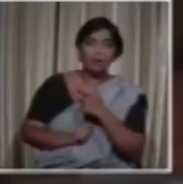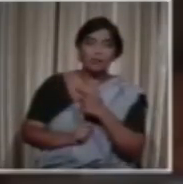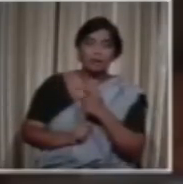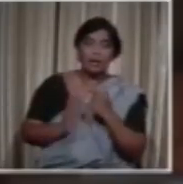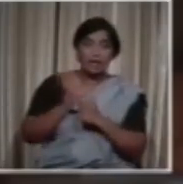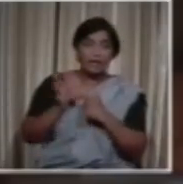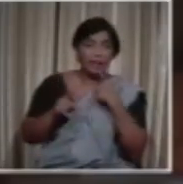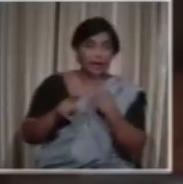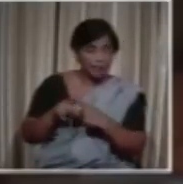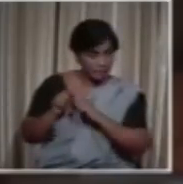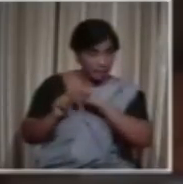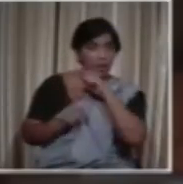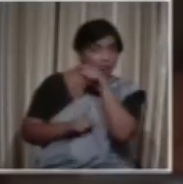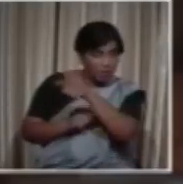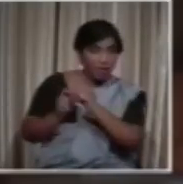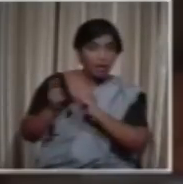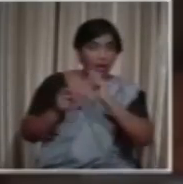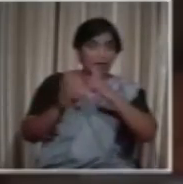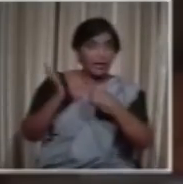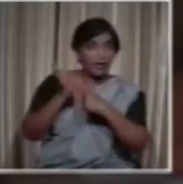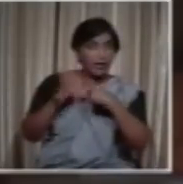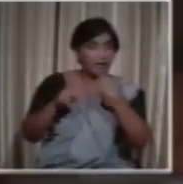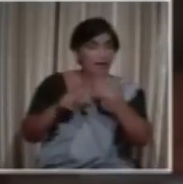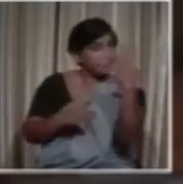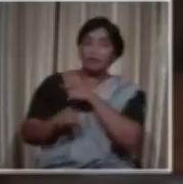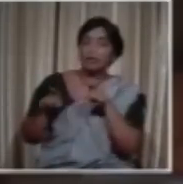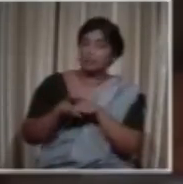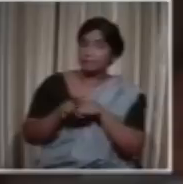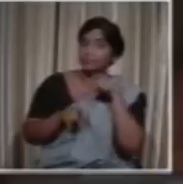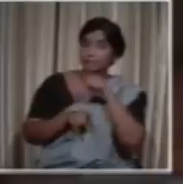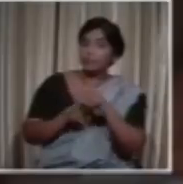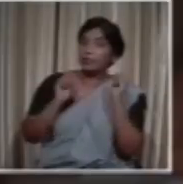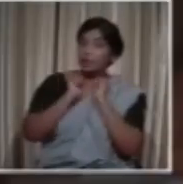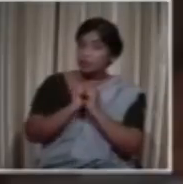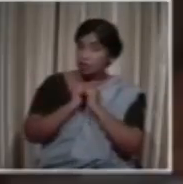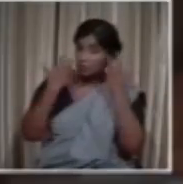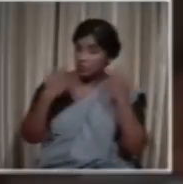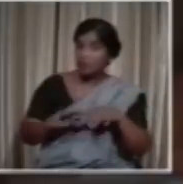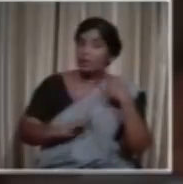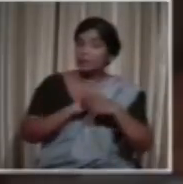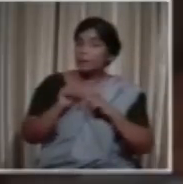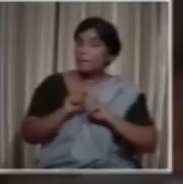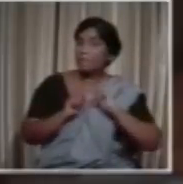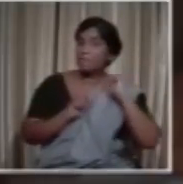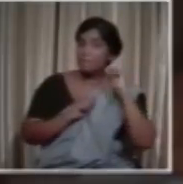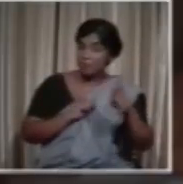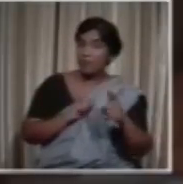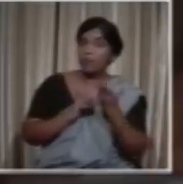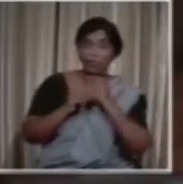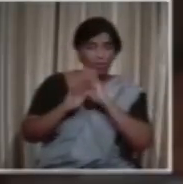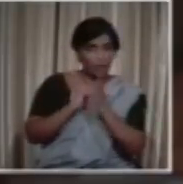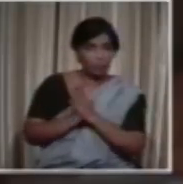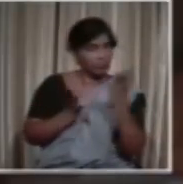ඉන්න අයගෙන් අහන්න ඔබ ටැක්ස් ටික අය කරගන්නවද අස්සාව කරලා ඔබ රටට ගෙවිය යුතු ඒ මුදල් ප්‍රමාණය